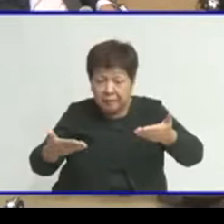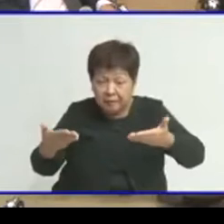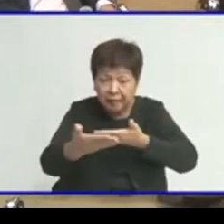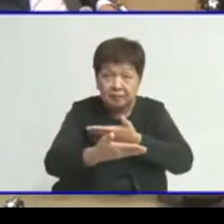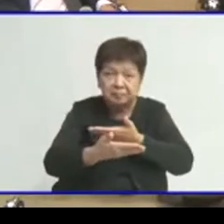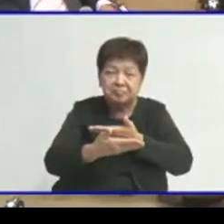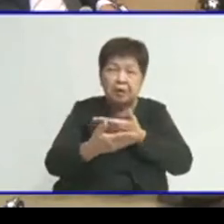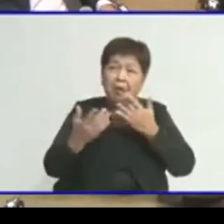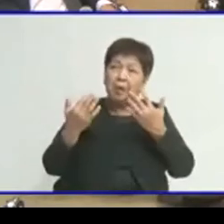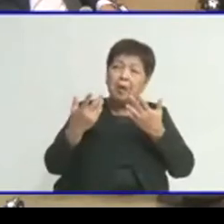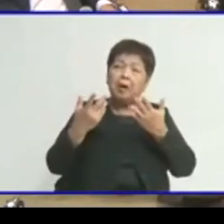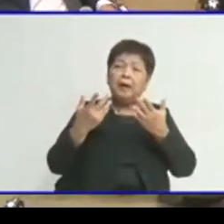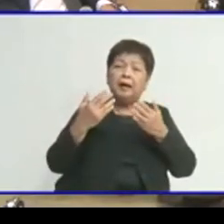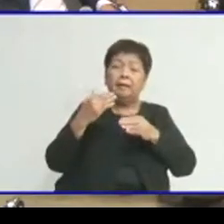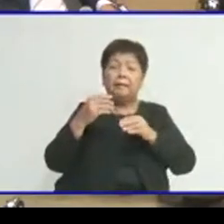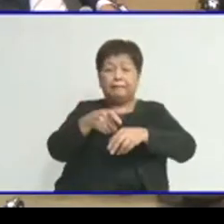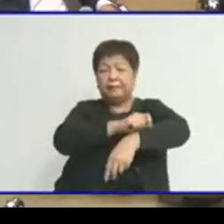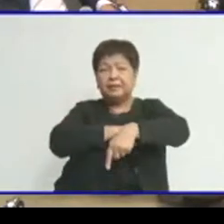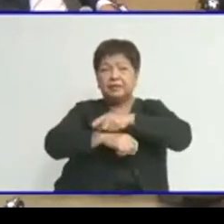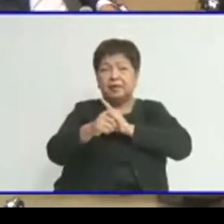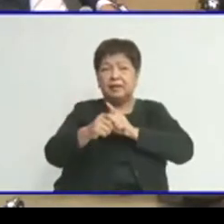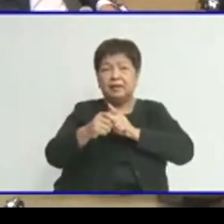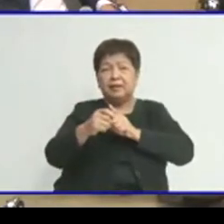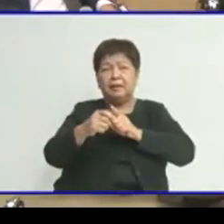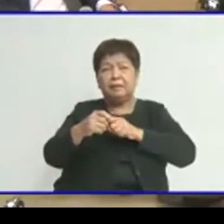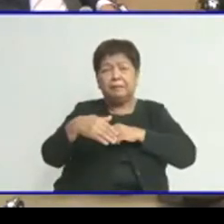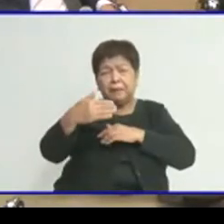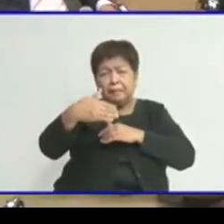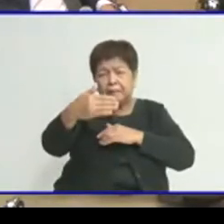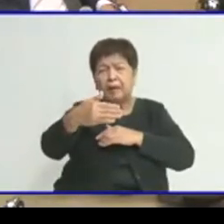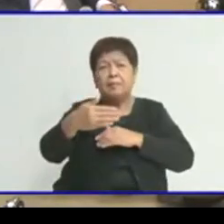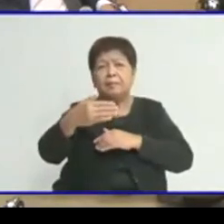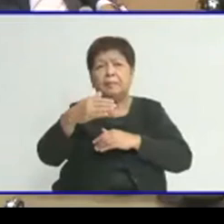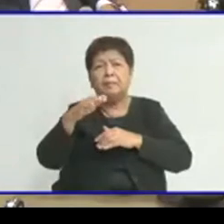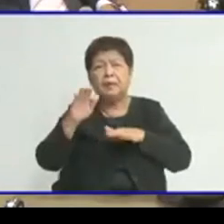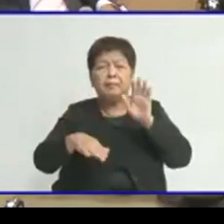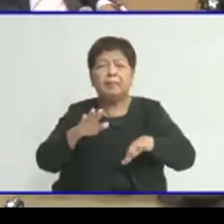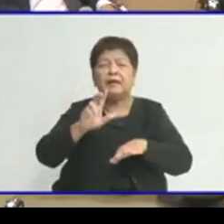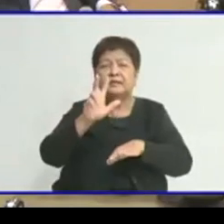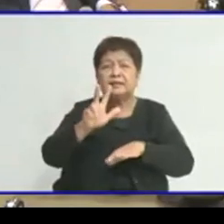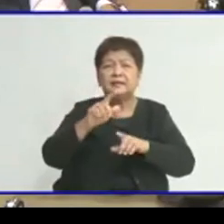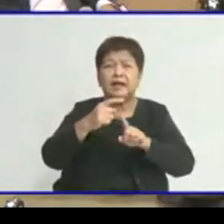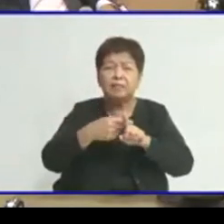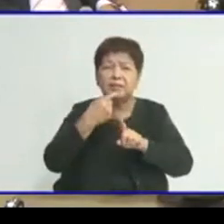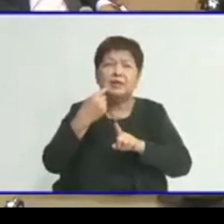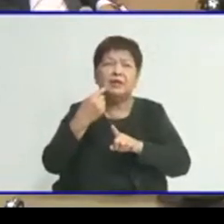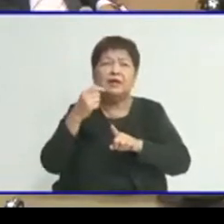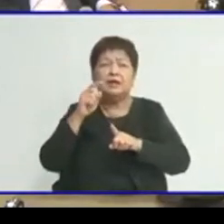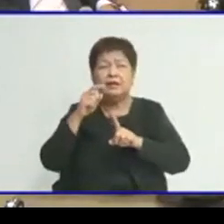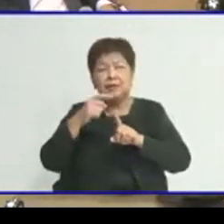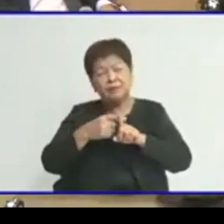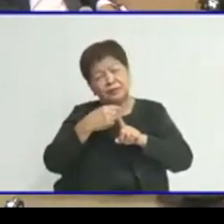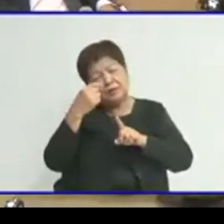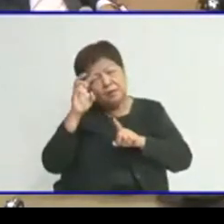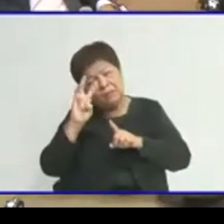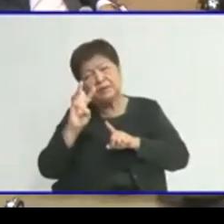เดือนนะคะคงได้คุยกันอีกเดี๋ยวมีคำถามอีกเพราะว่ามีการช่วยเหลือทางการเงินแก่ผู้ลี้ภัยและอยู่ระหว่างการขอ